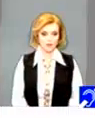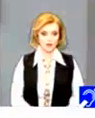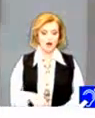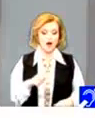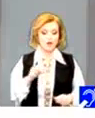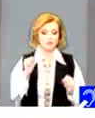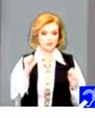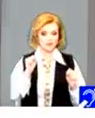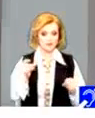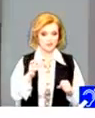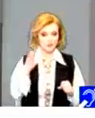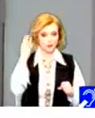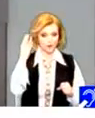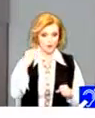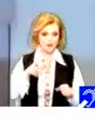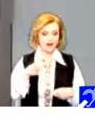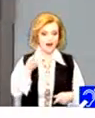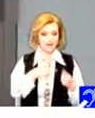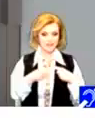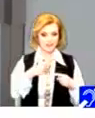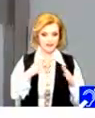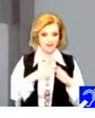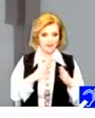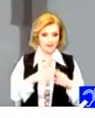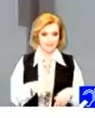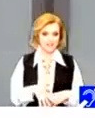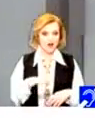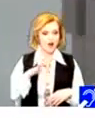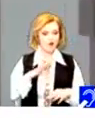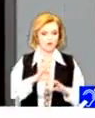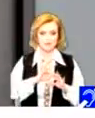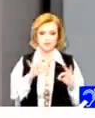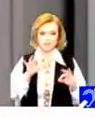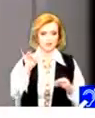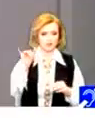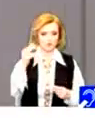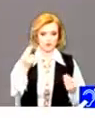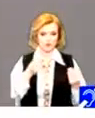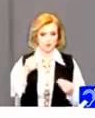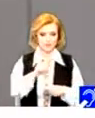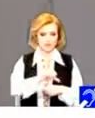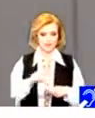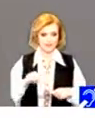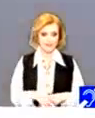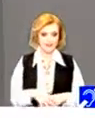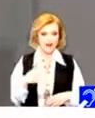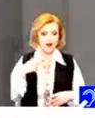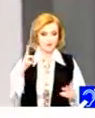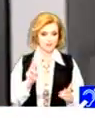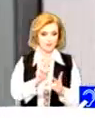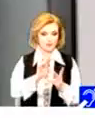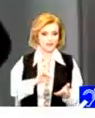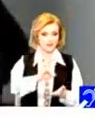Tenismenul Radu Albot a revenit acasă în Republica Moldova după câteva meciuri bune în turneele internaționale. A fost întâmpinat pe aeroport